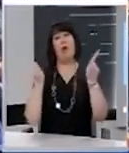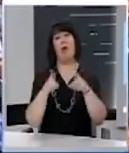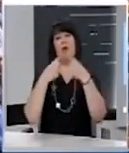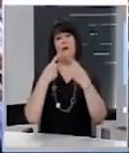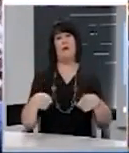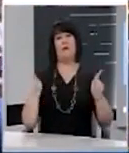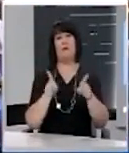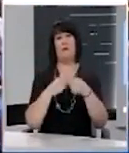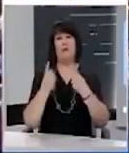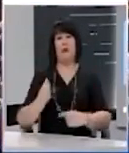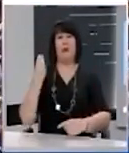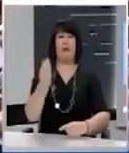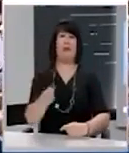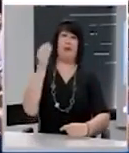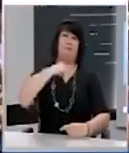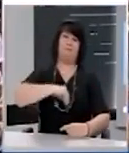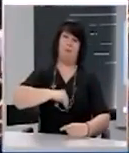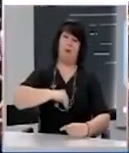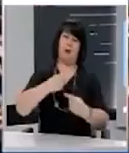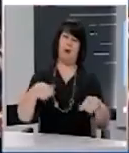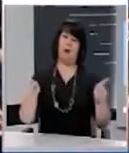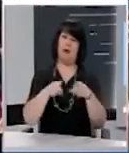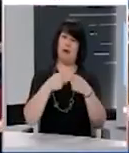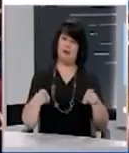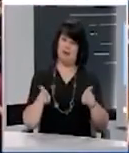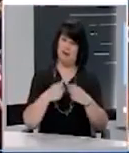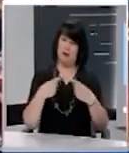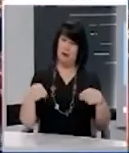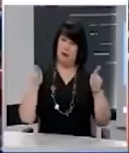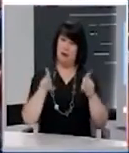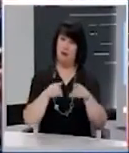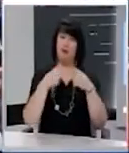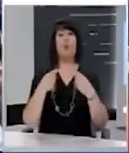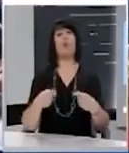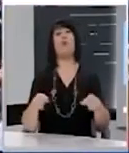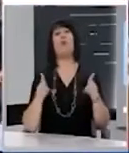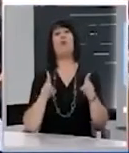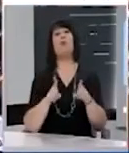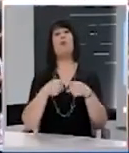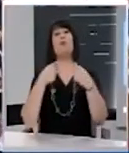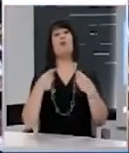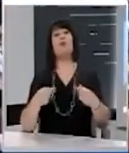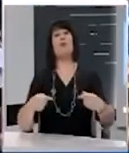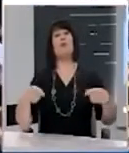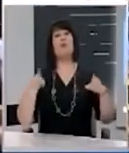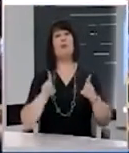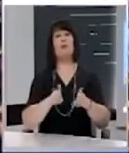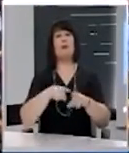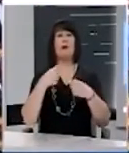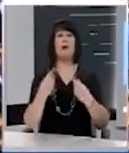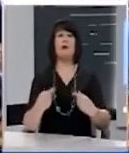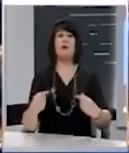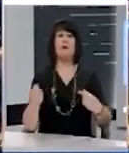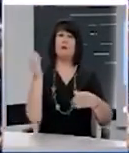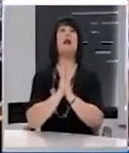Ιερώνυμος, ο οποίος μαζί με τα άλλα μέλη της Ιεράς Συνόδου τέλεσε τον καθιερωμένο αγιασμό και την ορκομοσία. Αρχικά πραγματοποιήθηκε η ορκομοσία με θρησκευτικό